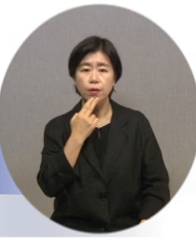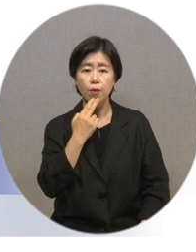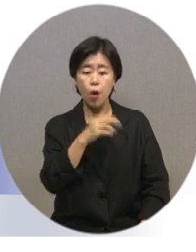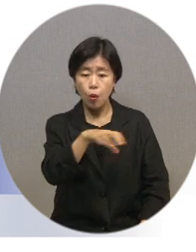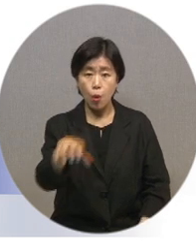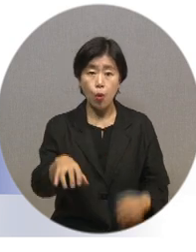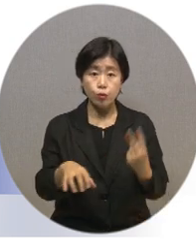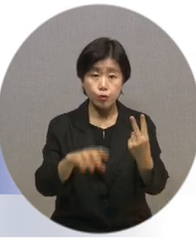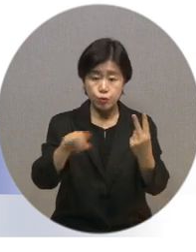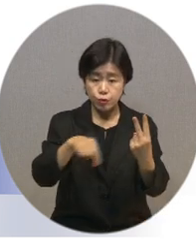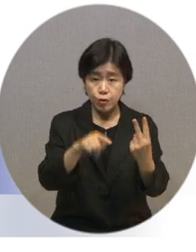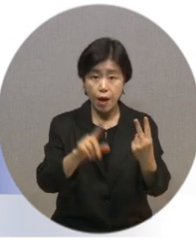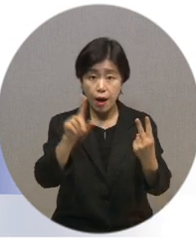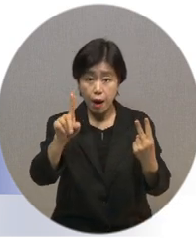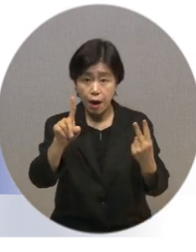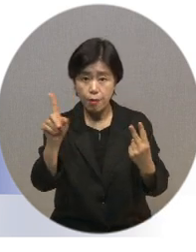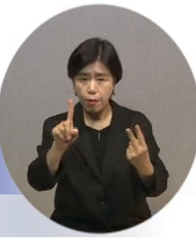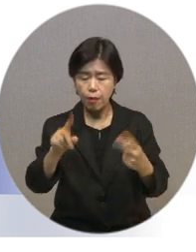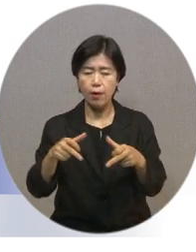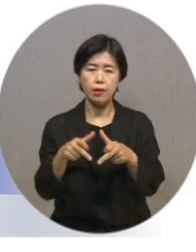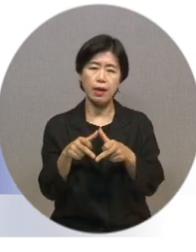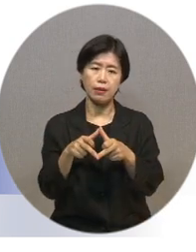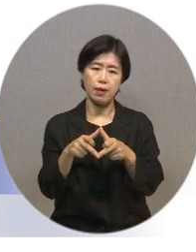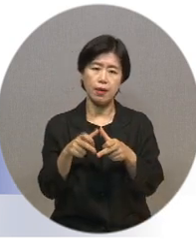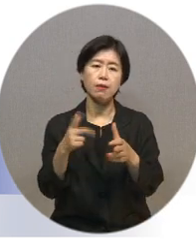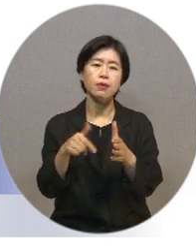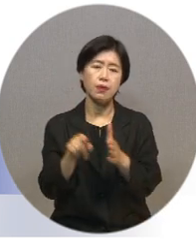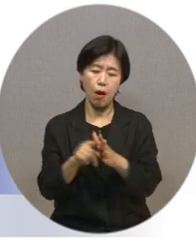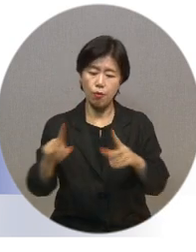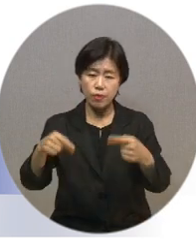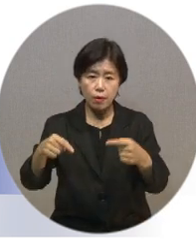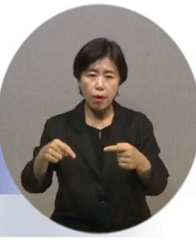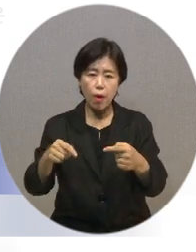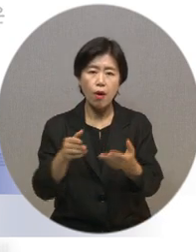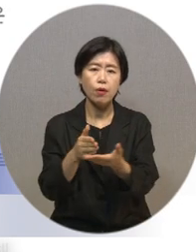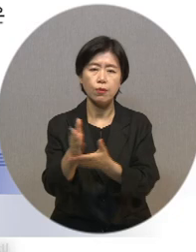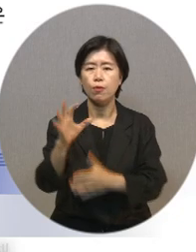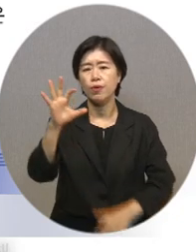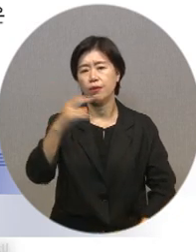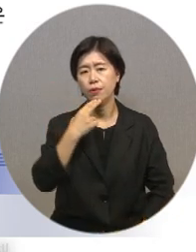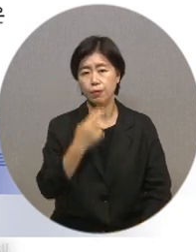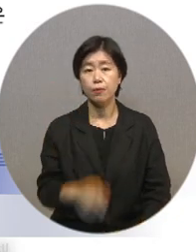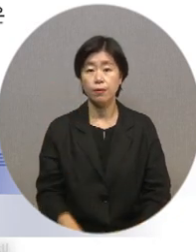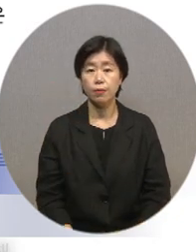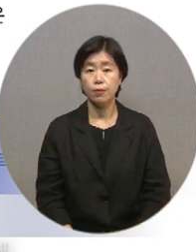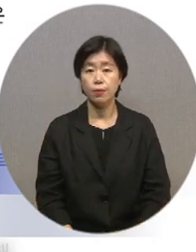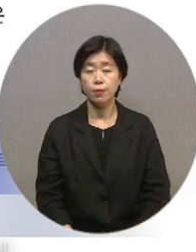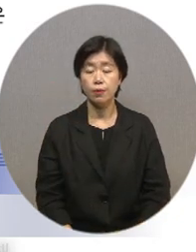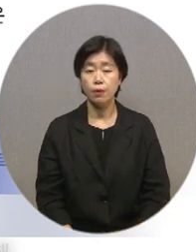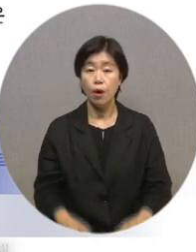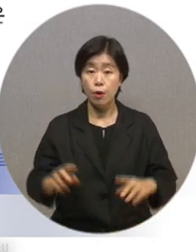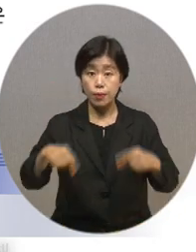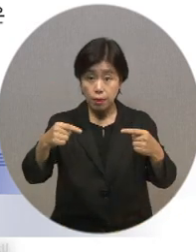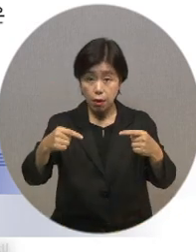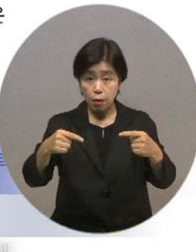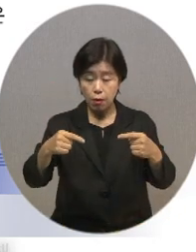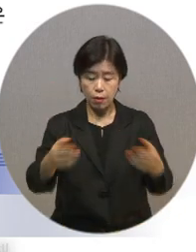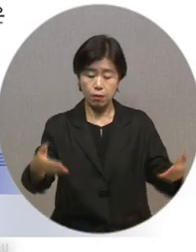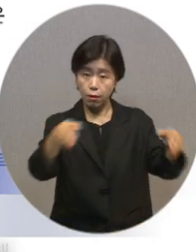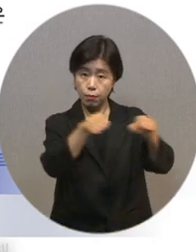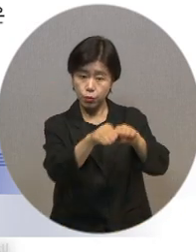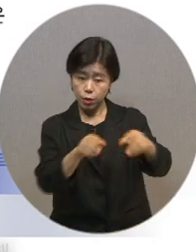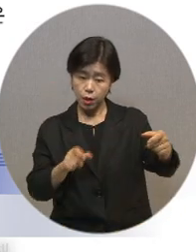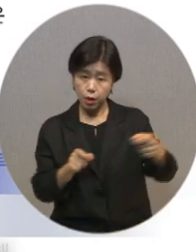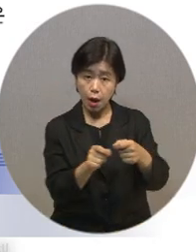곳에 장례식장에는 장애인 화장실이 없는 것으로 나타났습니다 센터에 따르면 휠처 건물에는